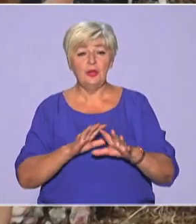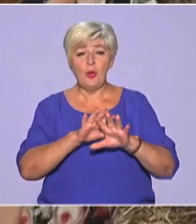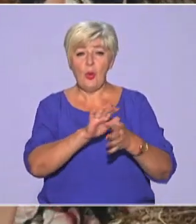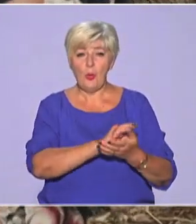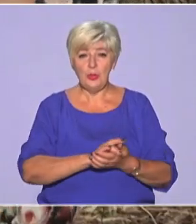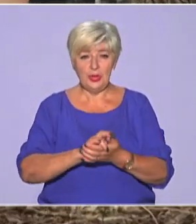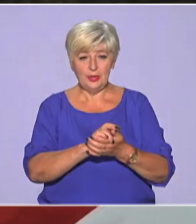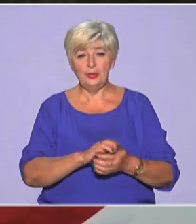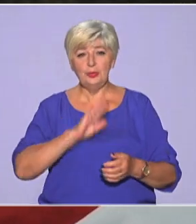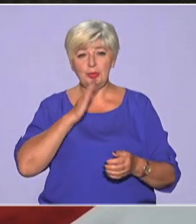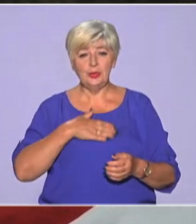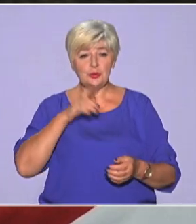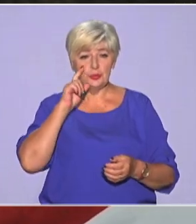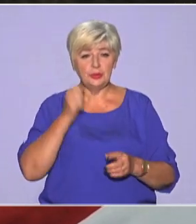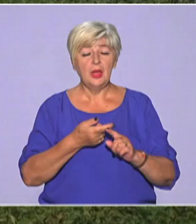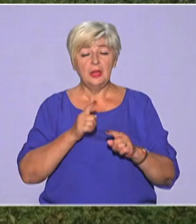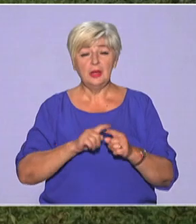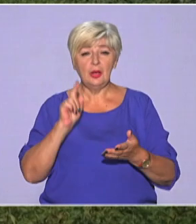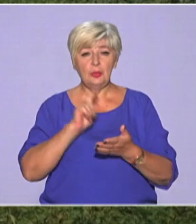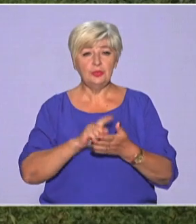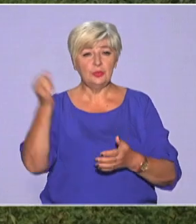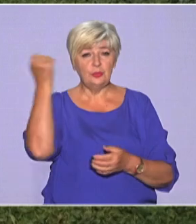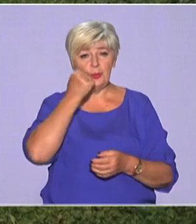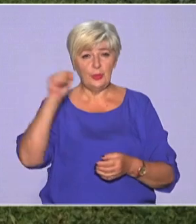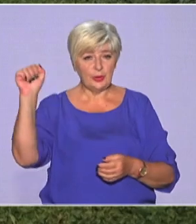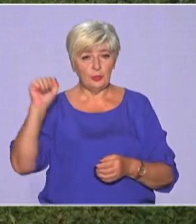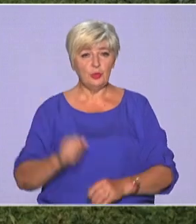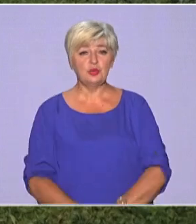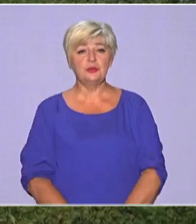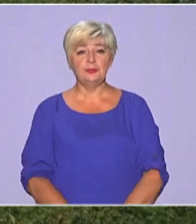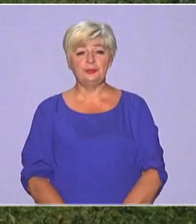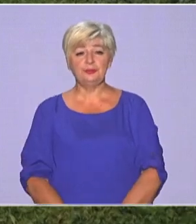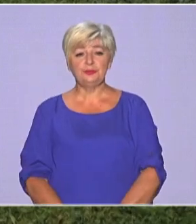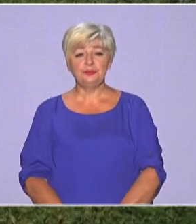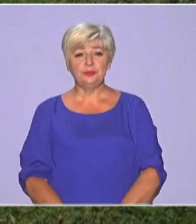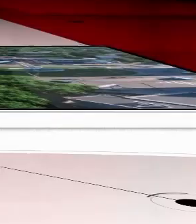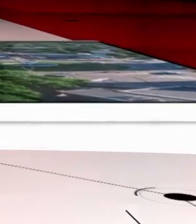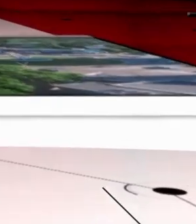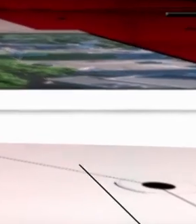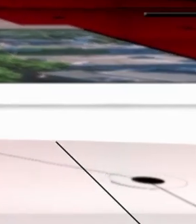Україну, яка обов'язково переможе. Вікторія Галка, Ілля Ломовський, новини Д1.